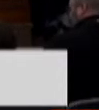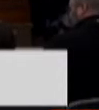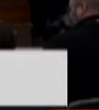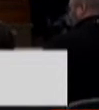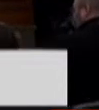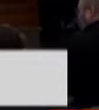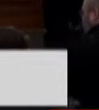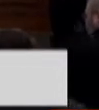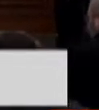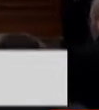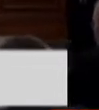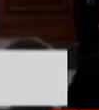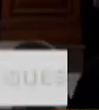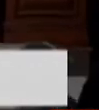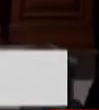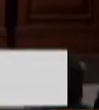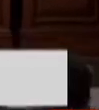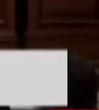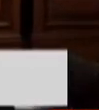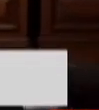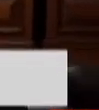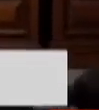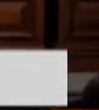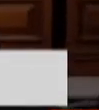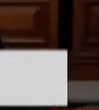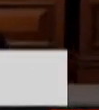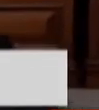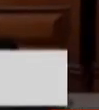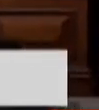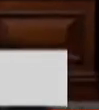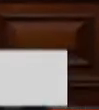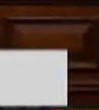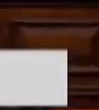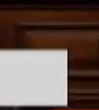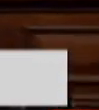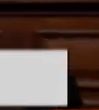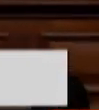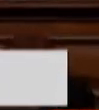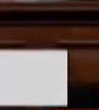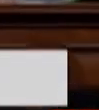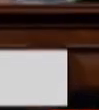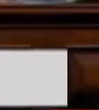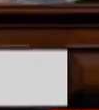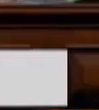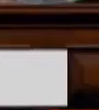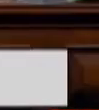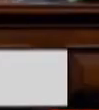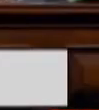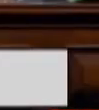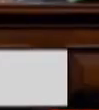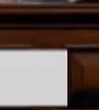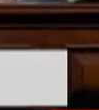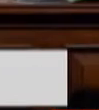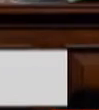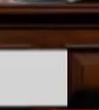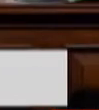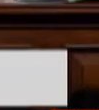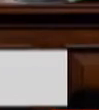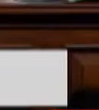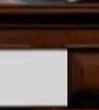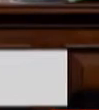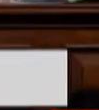2021 cas au québec donc c'est une bonne augmentation là on était à mille plus